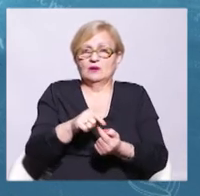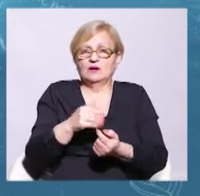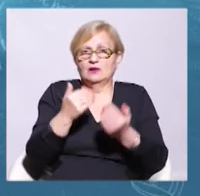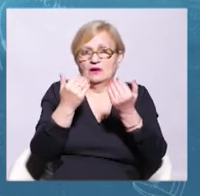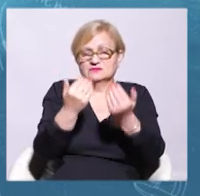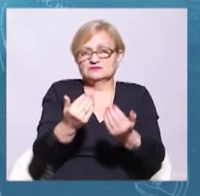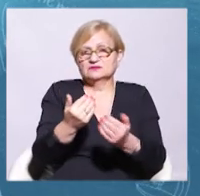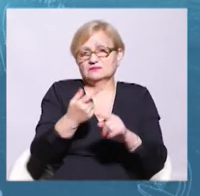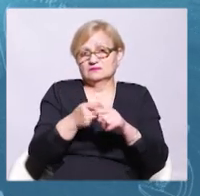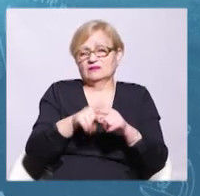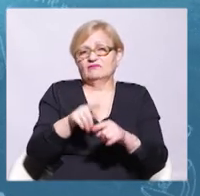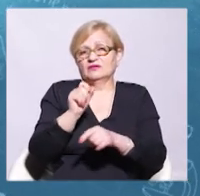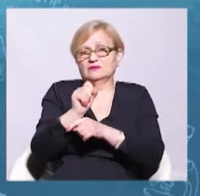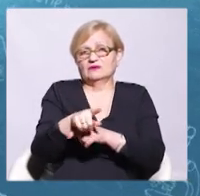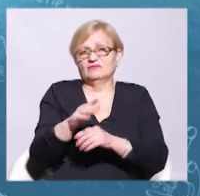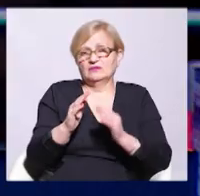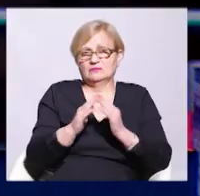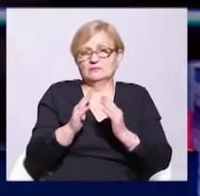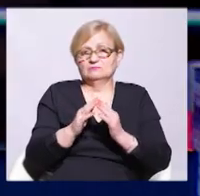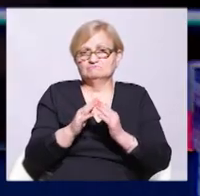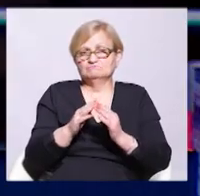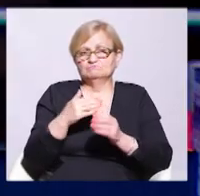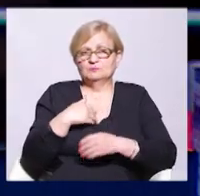იქნება თქვენი საშინაო დავალება.